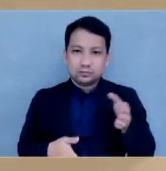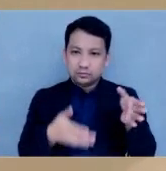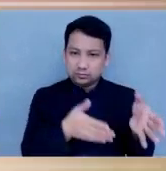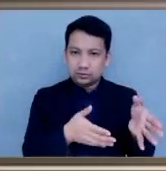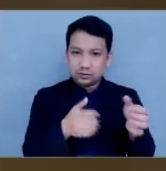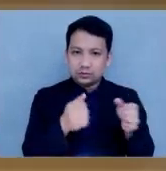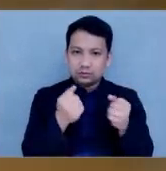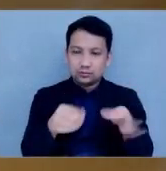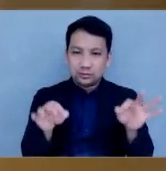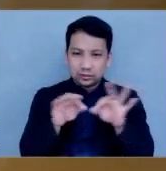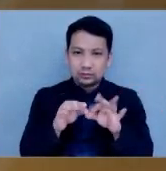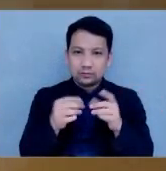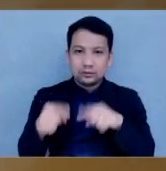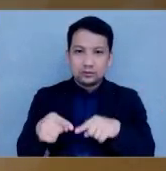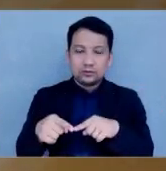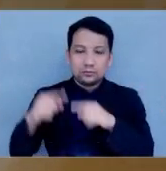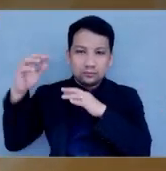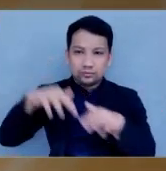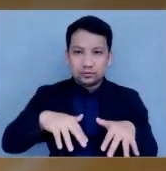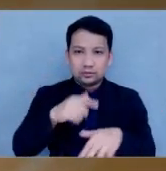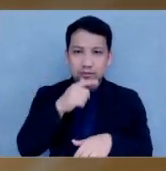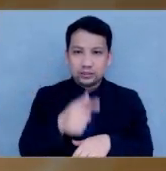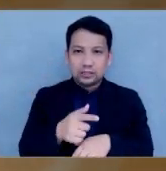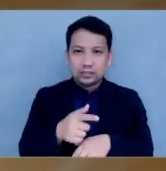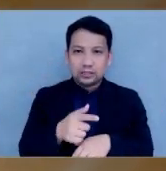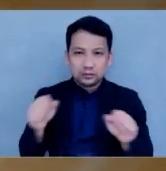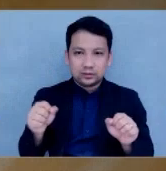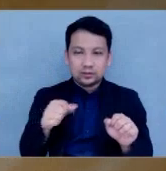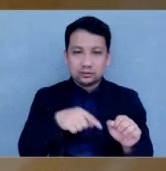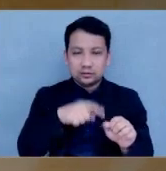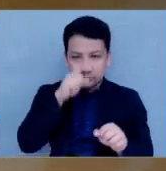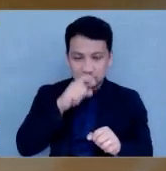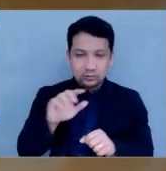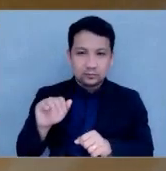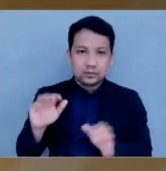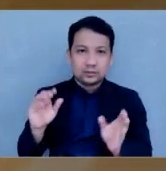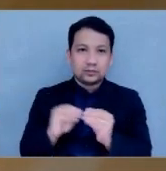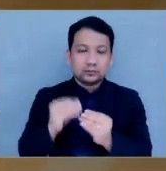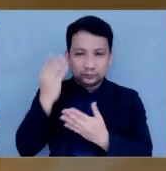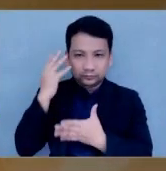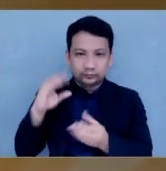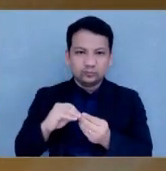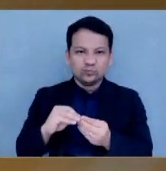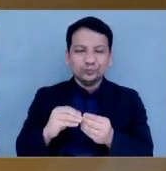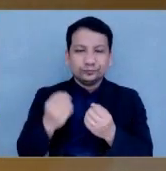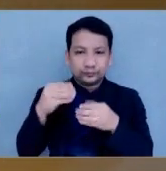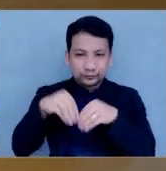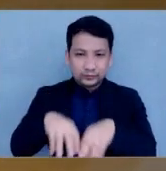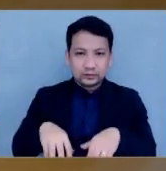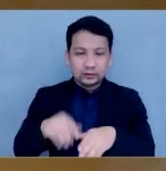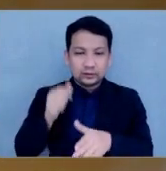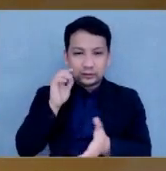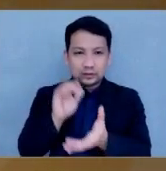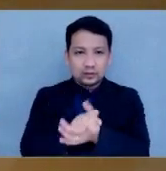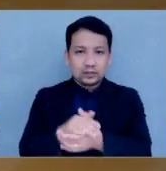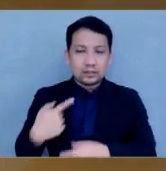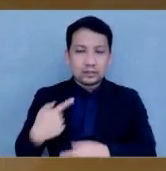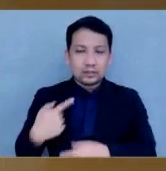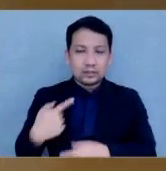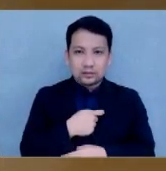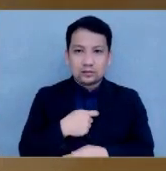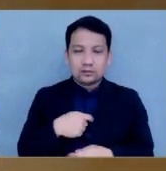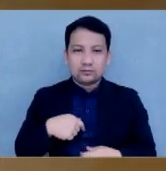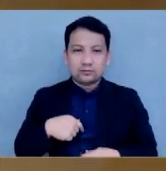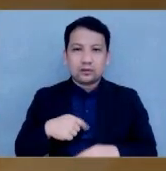yung landslide. Swerteng nailigtas naman ang 15 anyos sa panganay ng nawawalang mag-asawa. Sugatan man, hindi